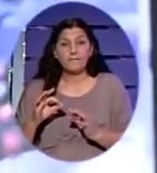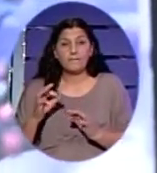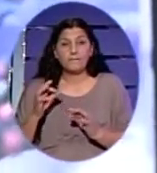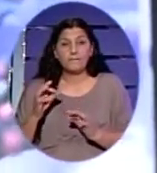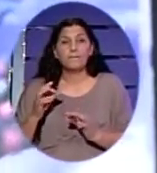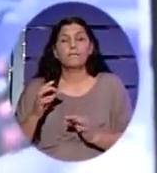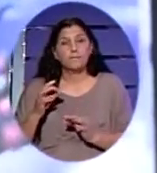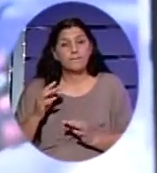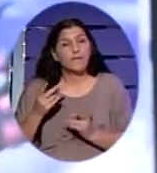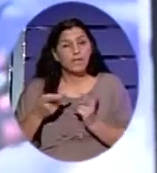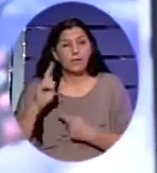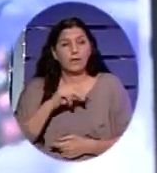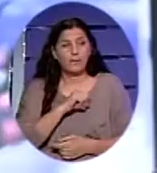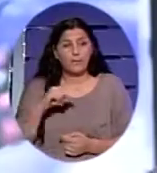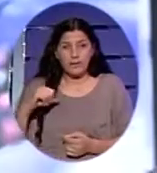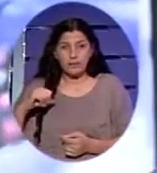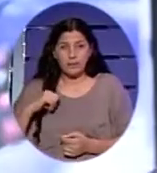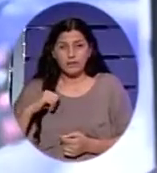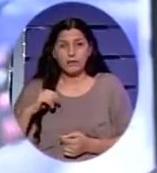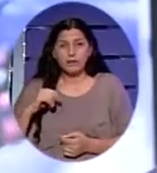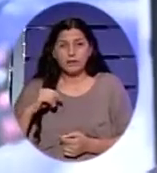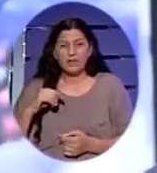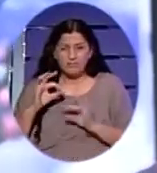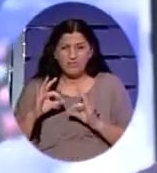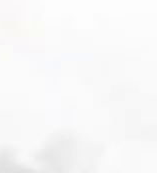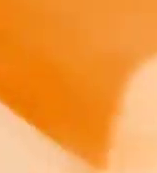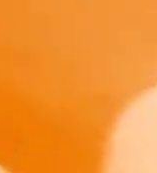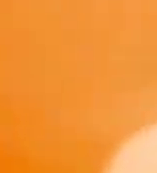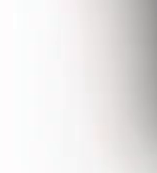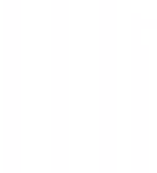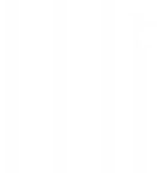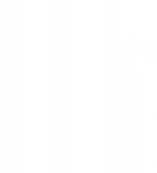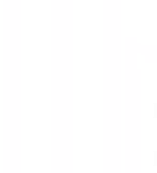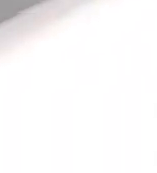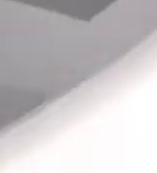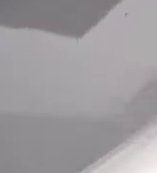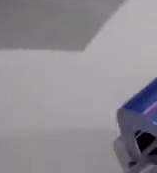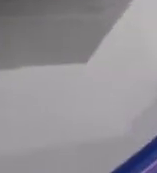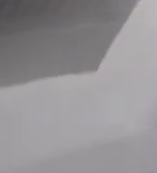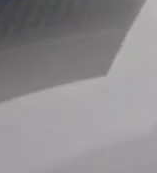יותר מרמת הפרט, זה רמת החברה.